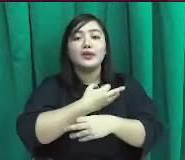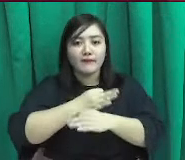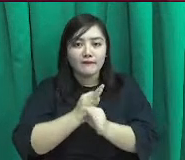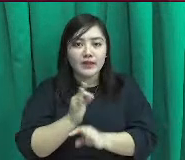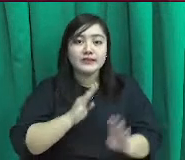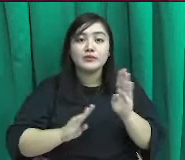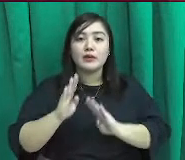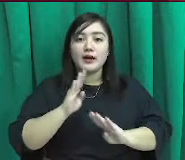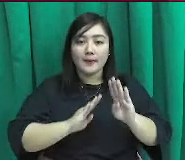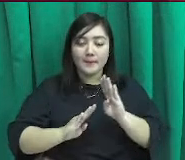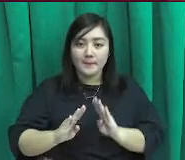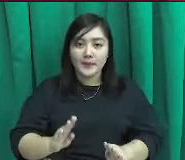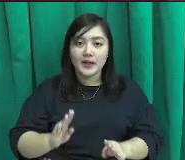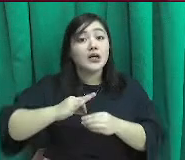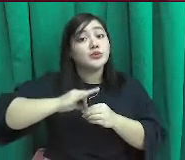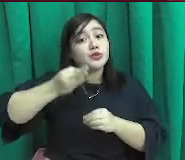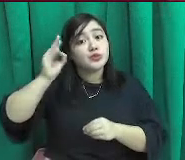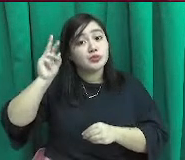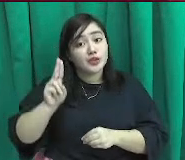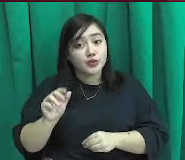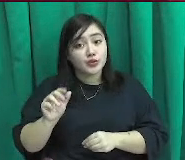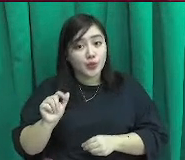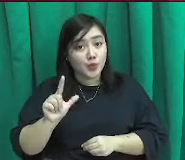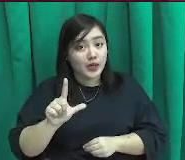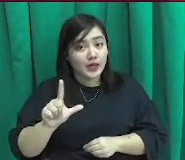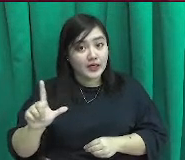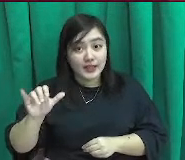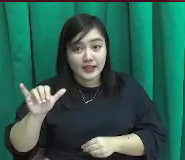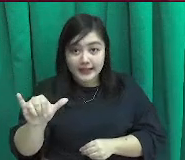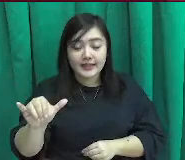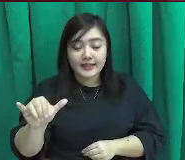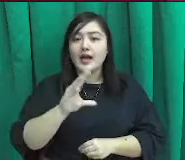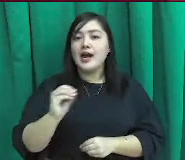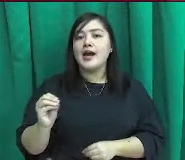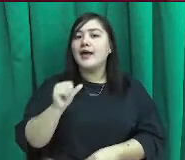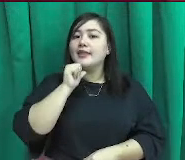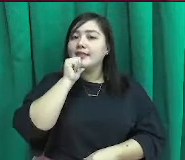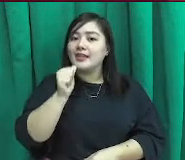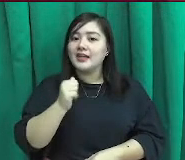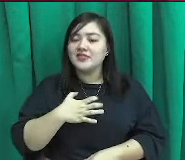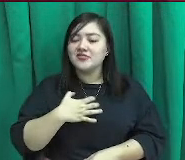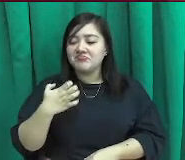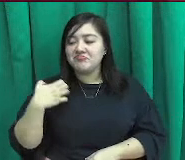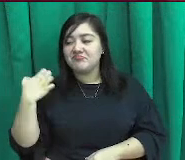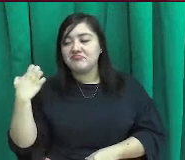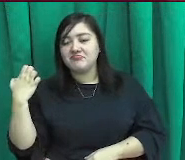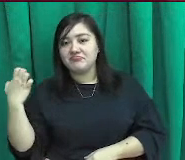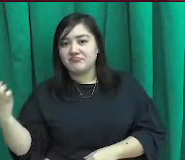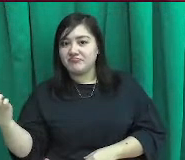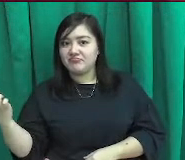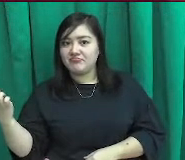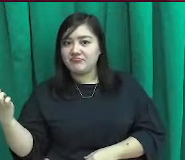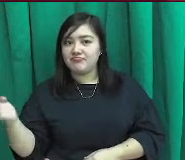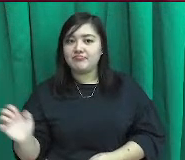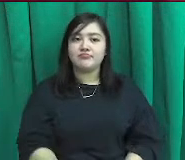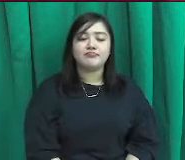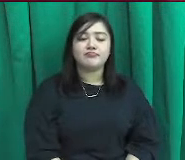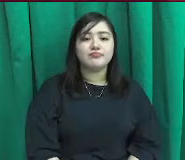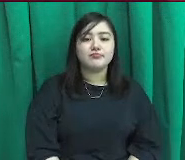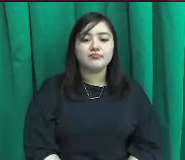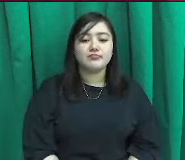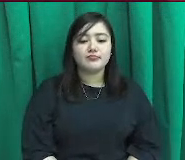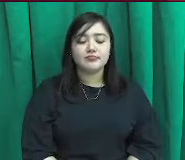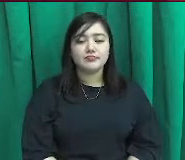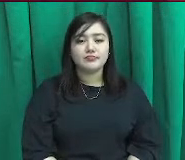Amen. Maging honest tayo sa Panginoon because sabi ko nga sa inyo, malalaman nyo yan sa reaping. You see, kung ang reaping ay may